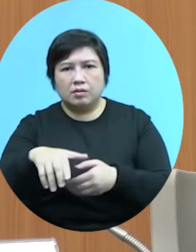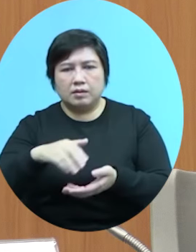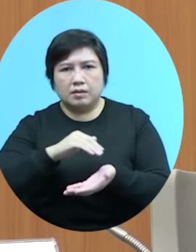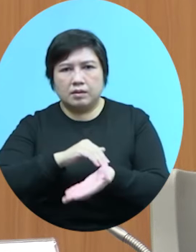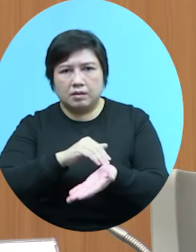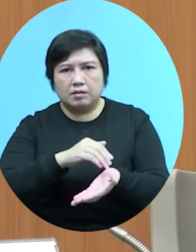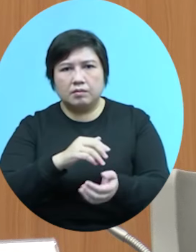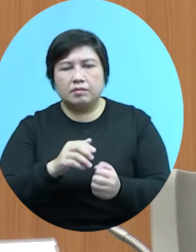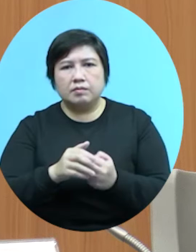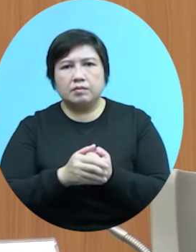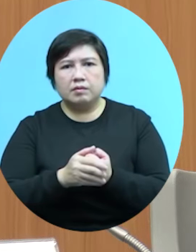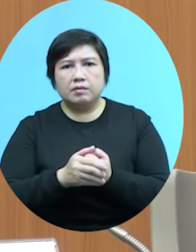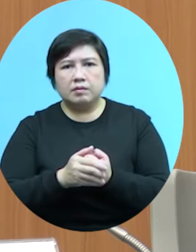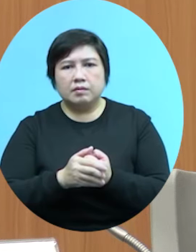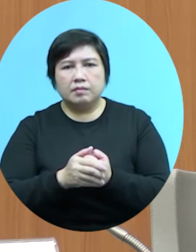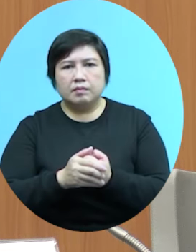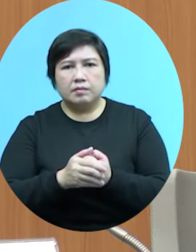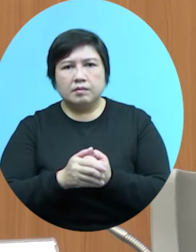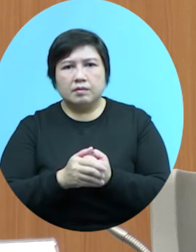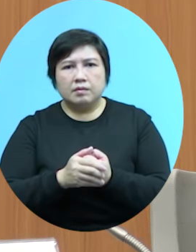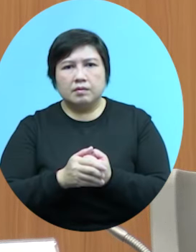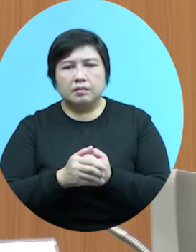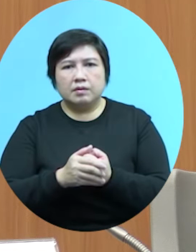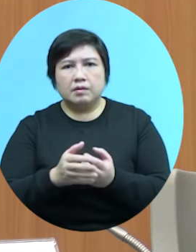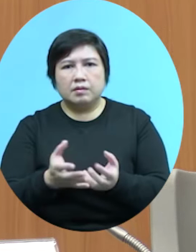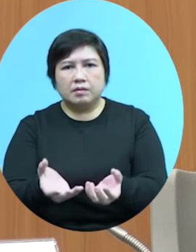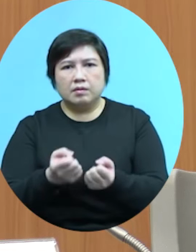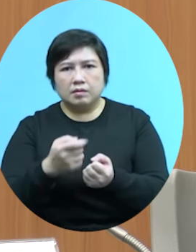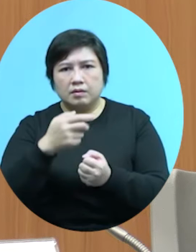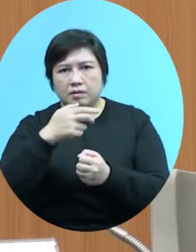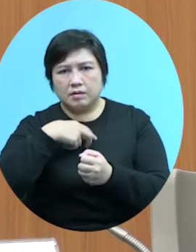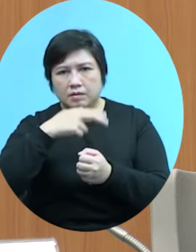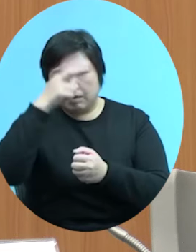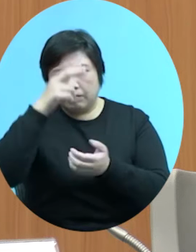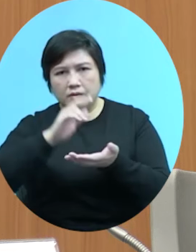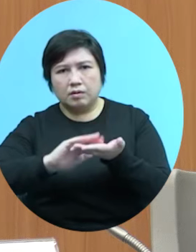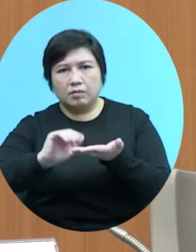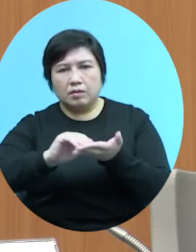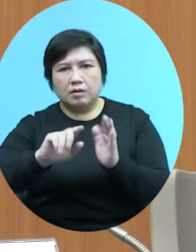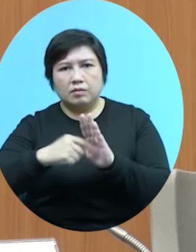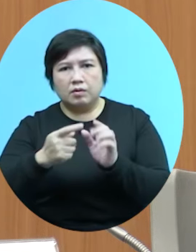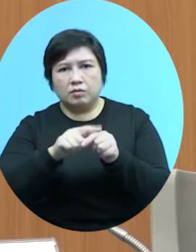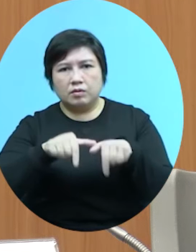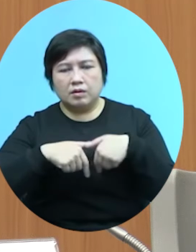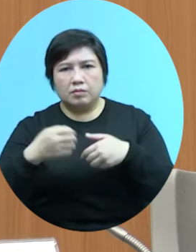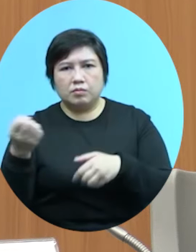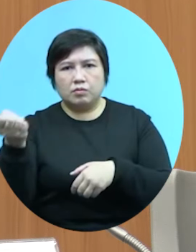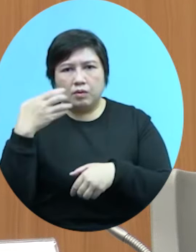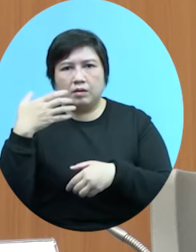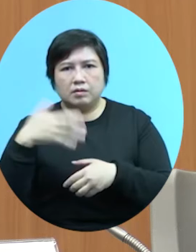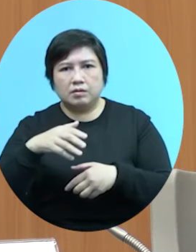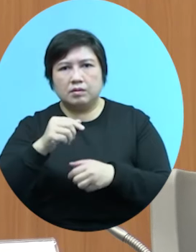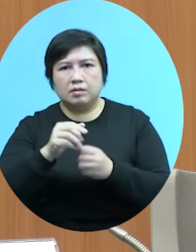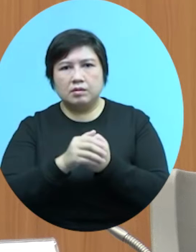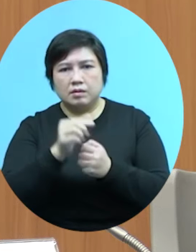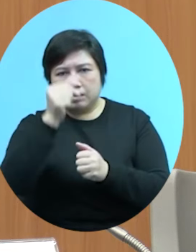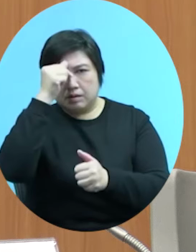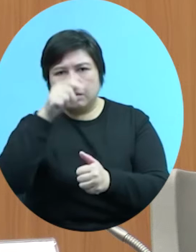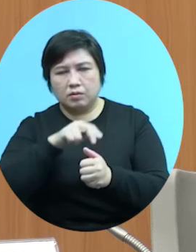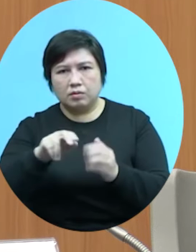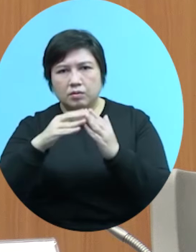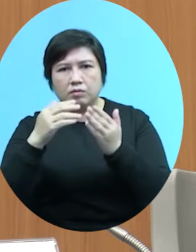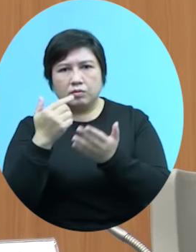療在接收了衛生防護中心中心通知之後醫院管理